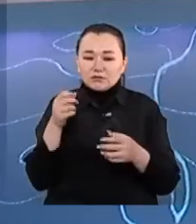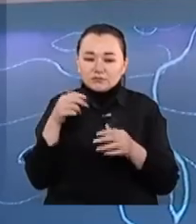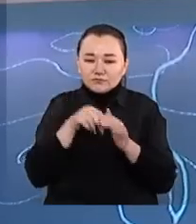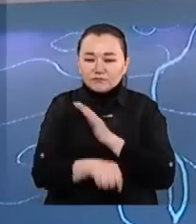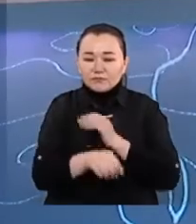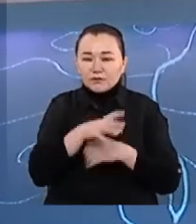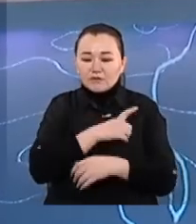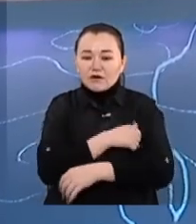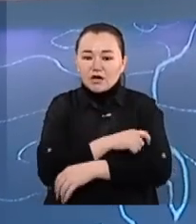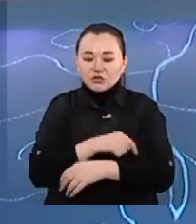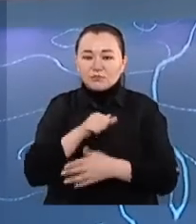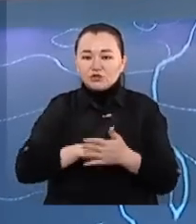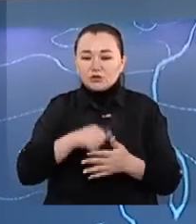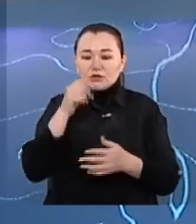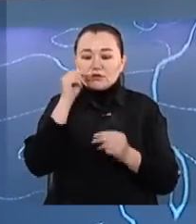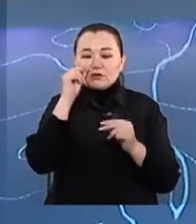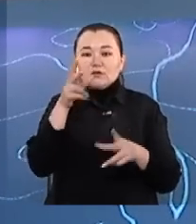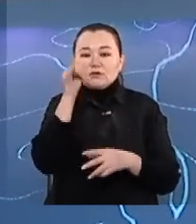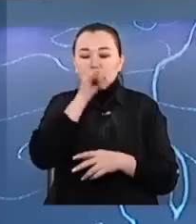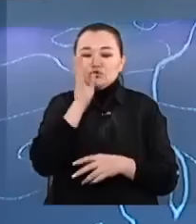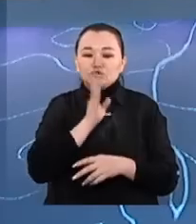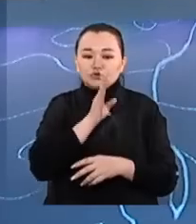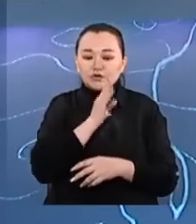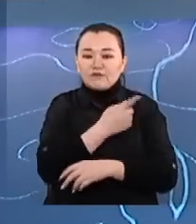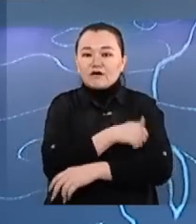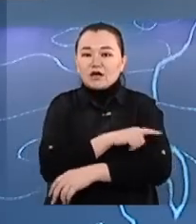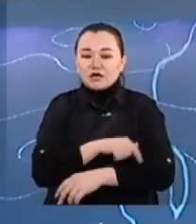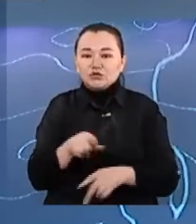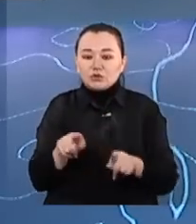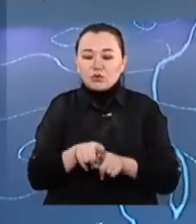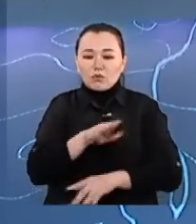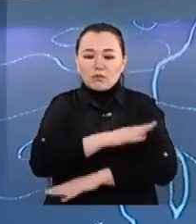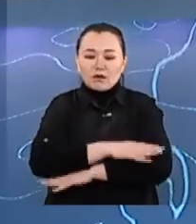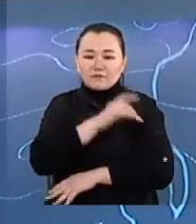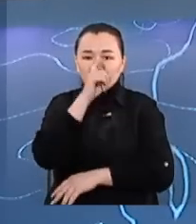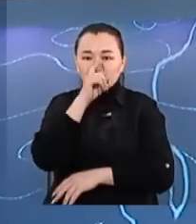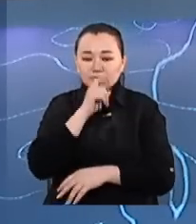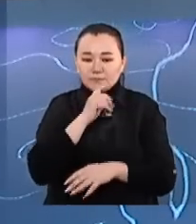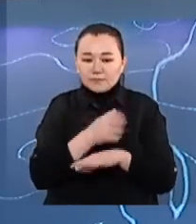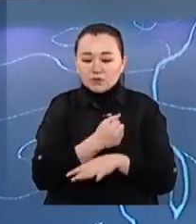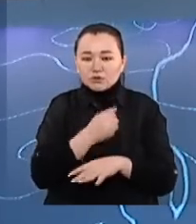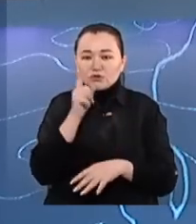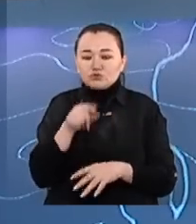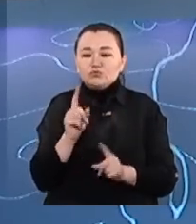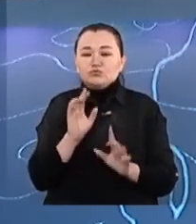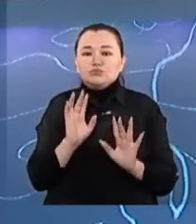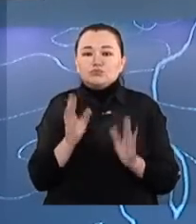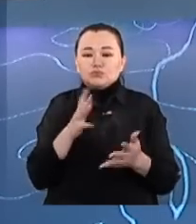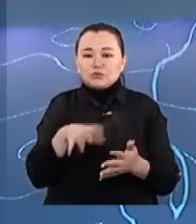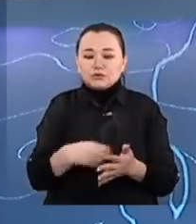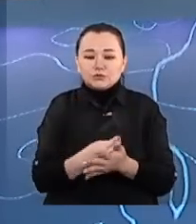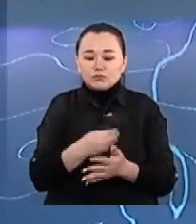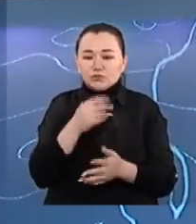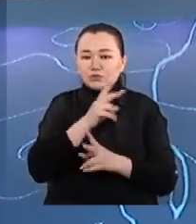күн бойы дәрігерлердің кесірінен есін жия алмай жатқан әйел ақ халаттылардың мұндай әрекетін түсінбейді ал. Тіпті не болғанын әлі күнге